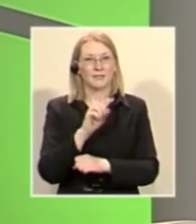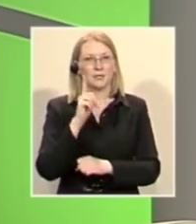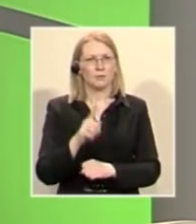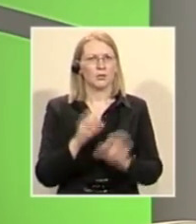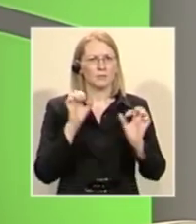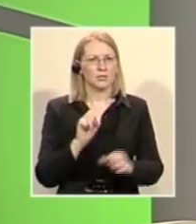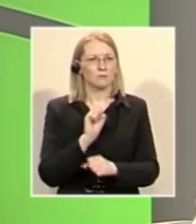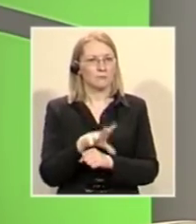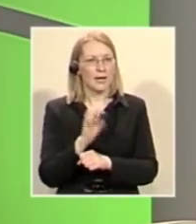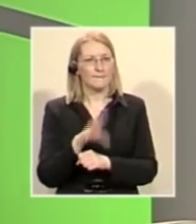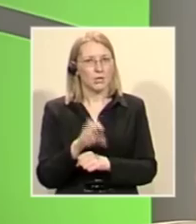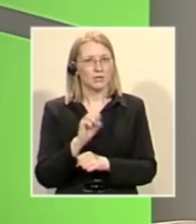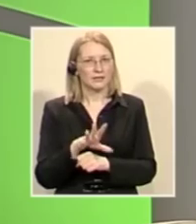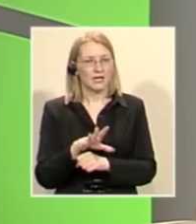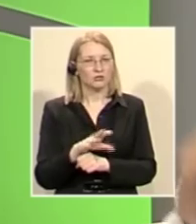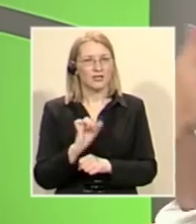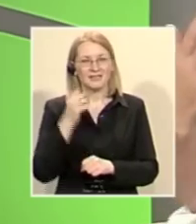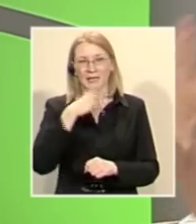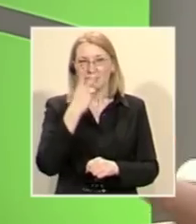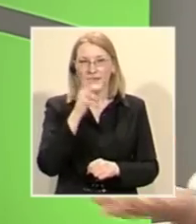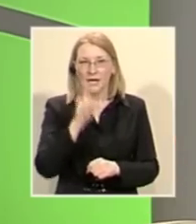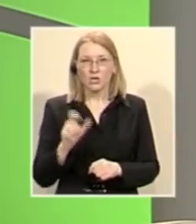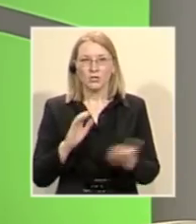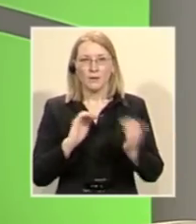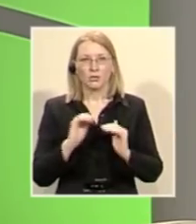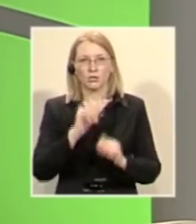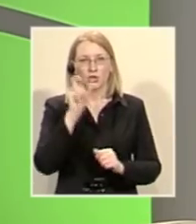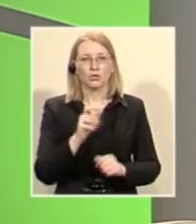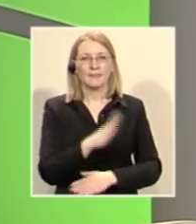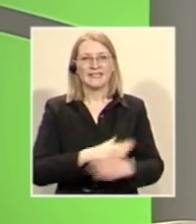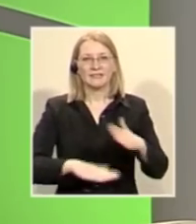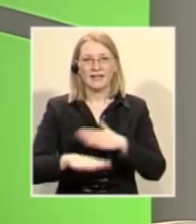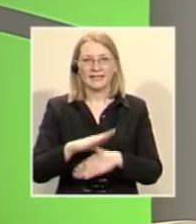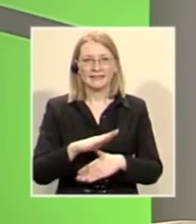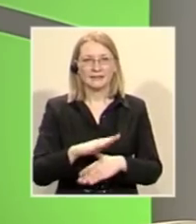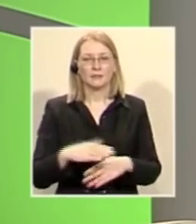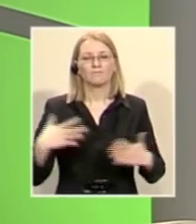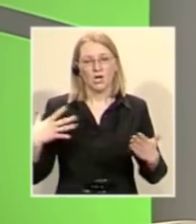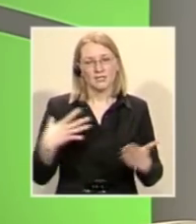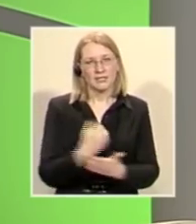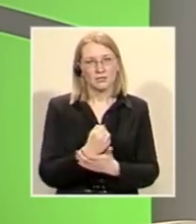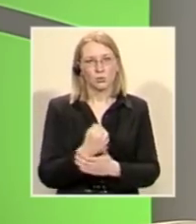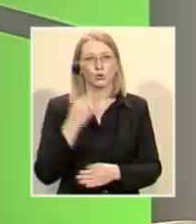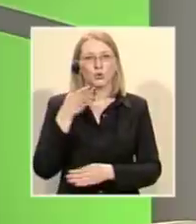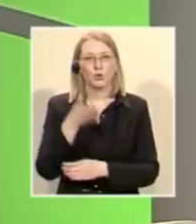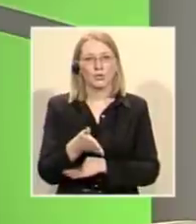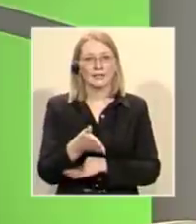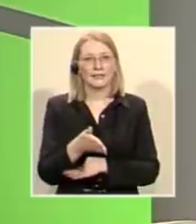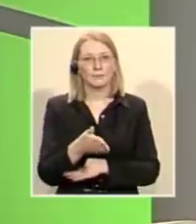reportaže pustiti jer slabovidne osobe, odnosno osobe s invaliditetom itekako to zaslužuju. Idemo